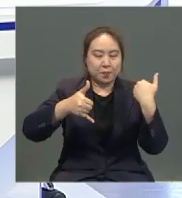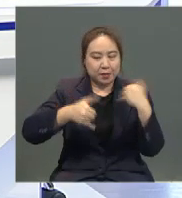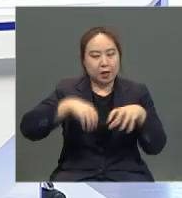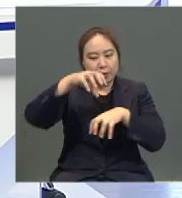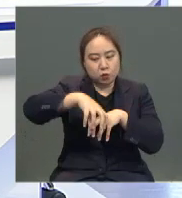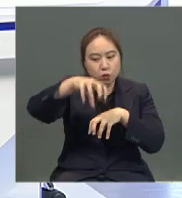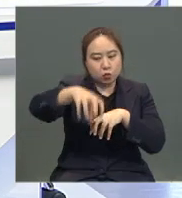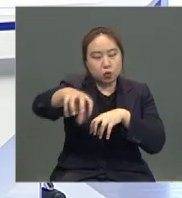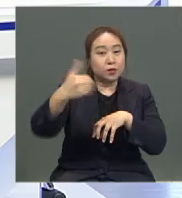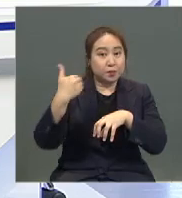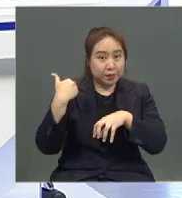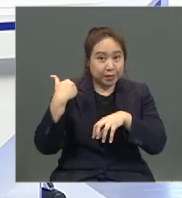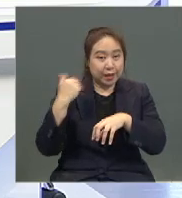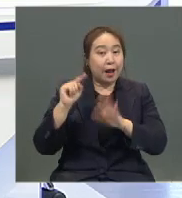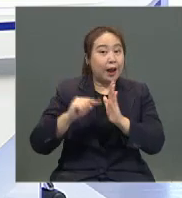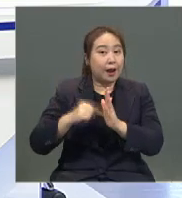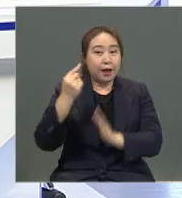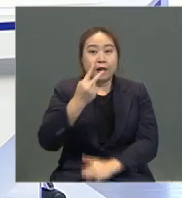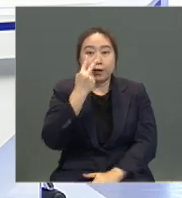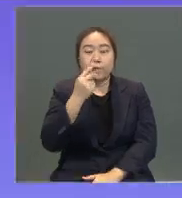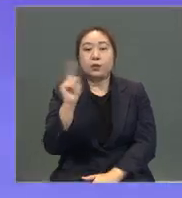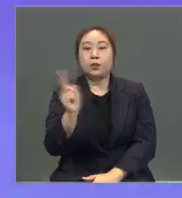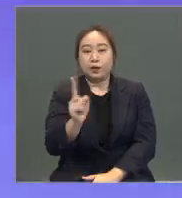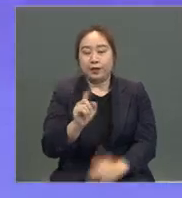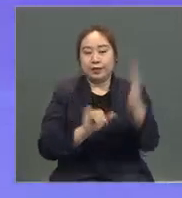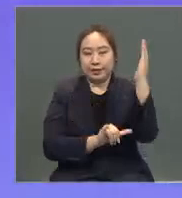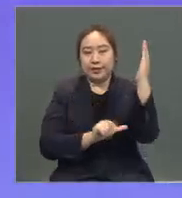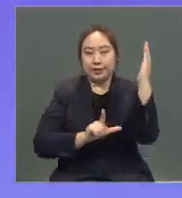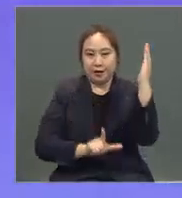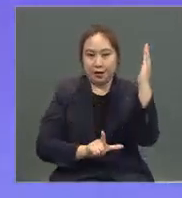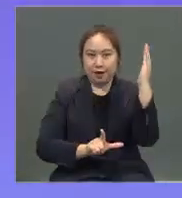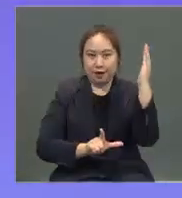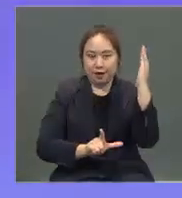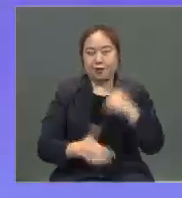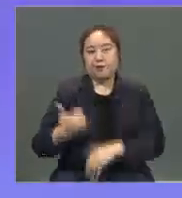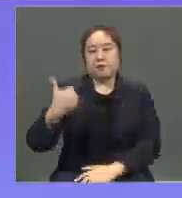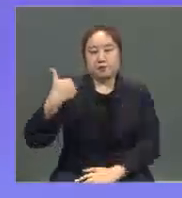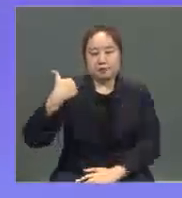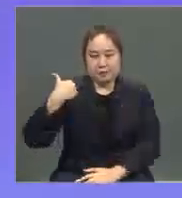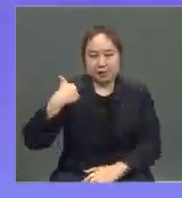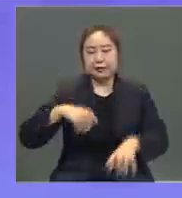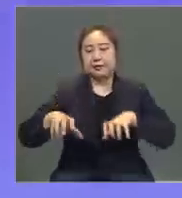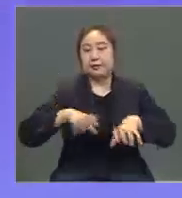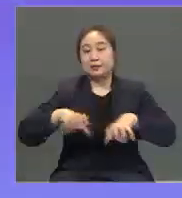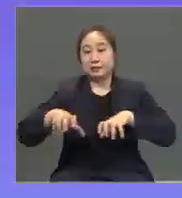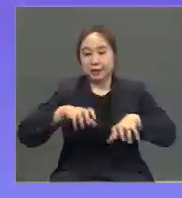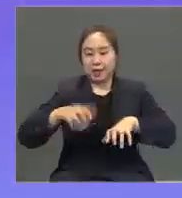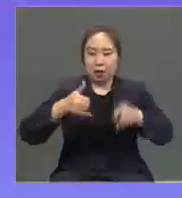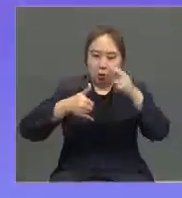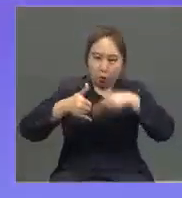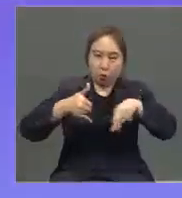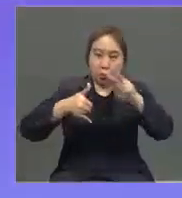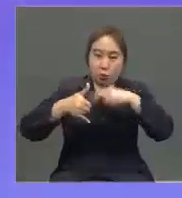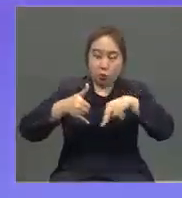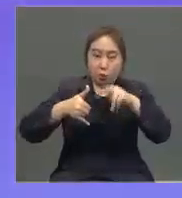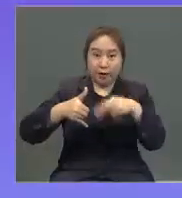ายๆจุดด้วยกันจุดแรกที่จะพาไปดูวันนี้ค่ะไปดูที่จังหวัดยะลากันก่อนนะคะที่นั่นเขาก็มีการจัดจุดคอยตรวจตรา